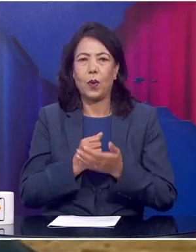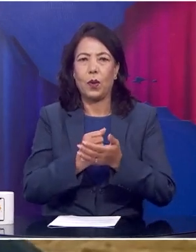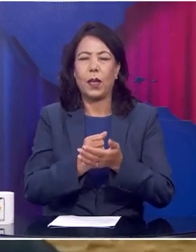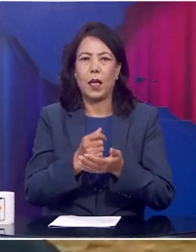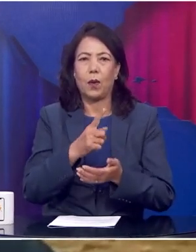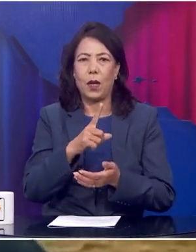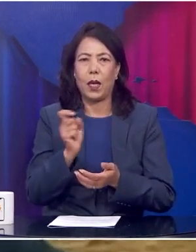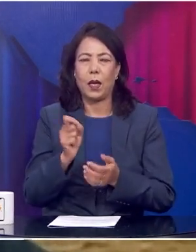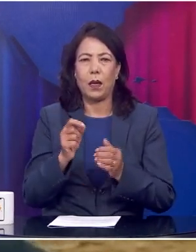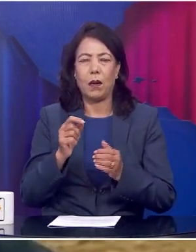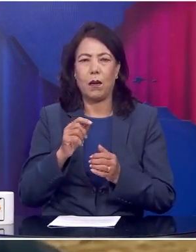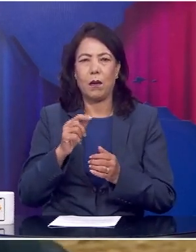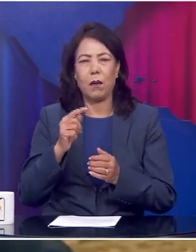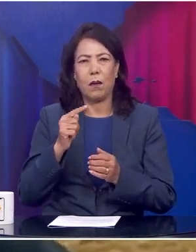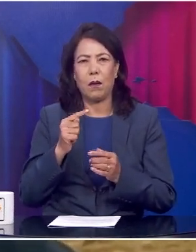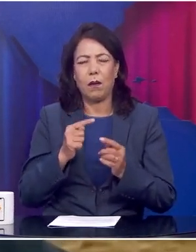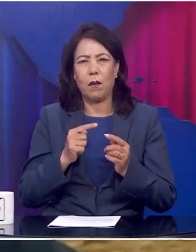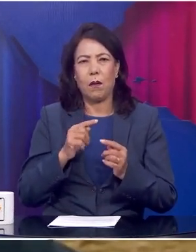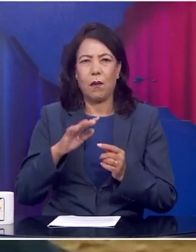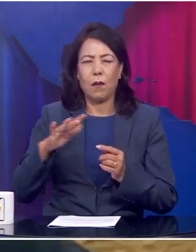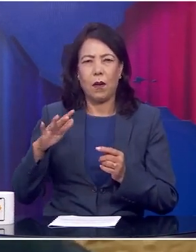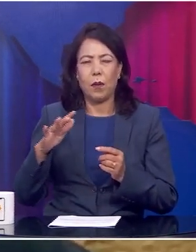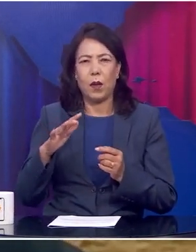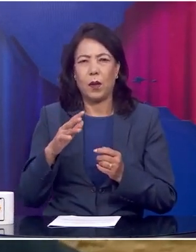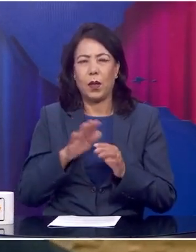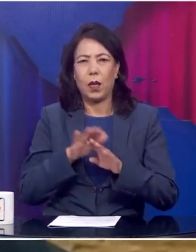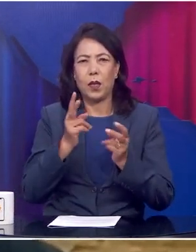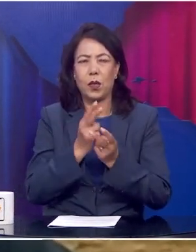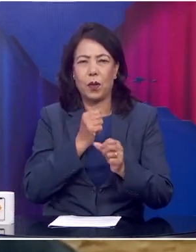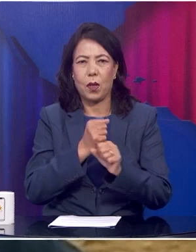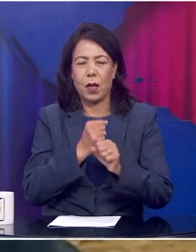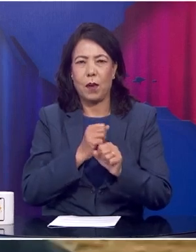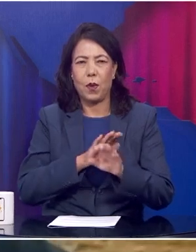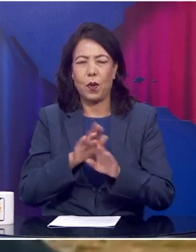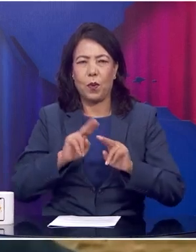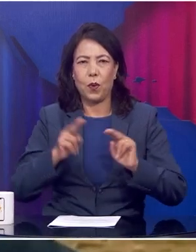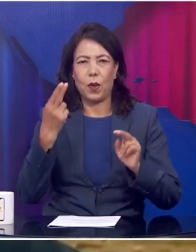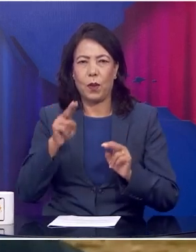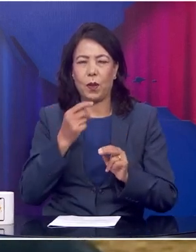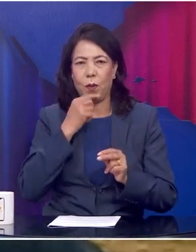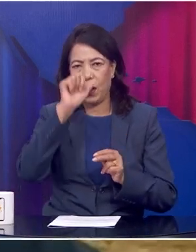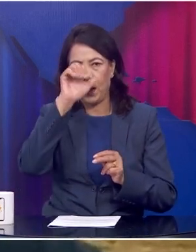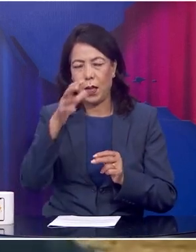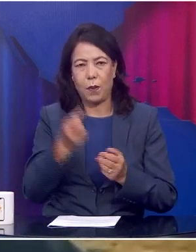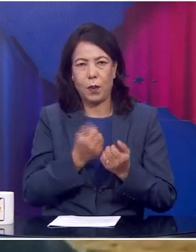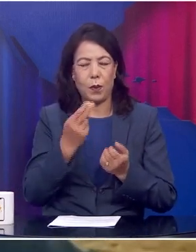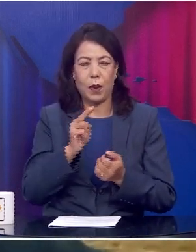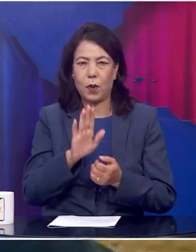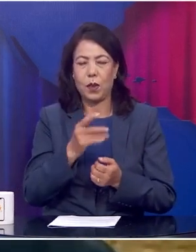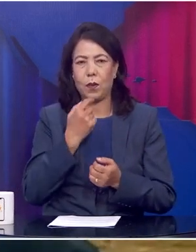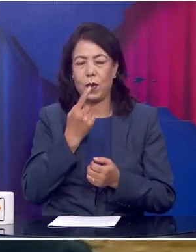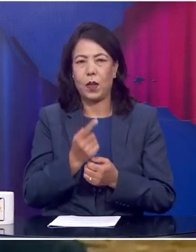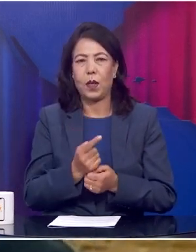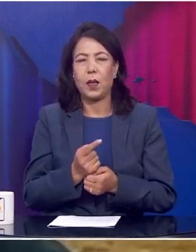उद्धारको लागि लगभग चाहिँ धेरैजसो काम सकिएको भन्ने जानकारी पनि प्राप्त भएको छ